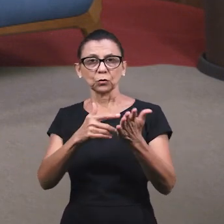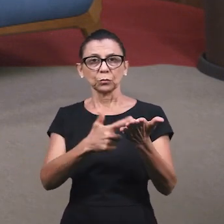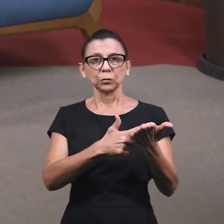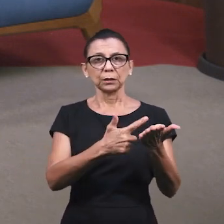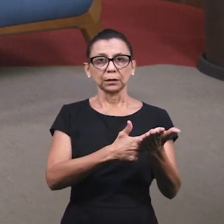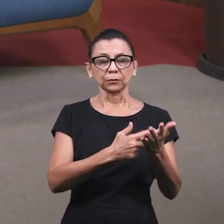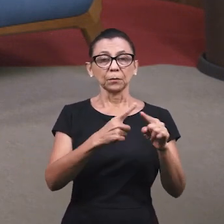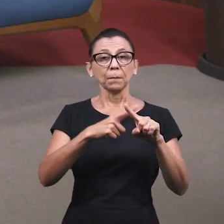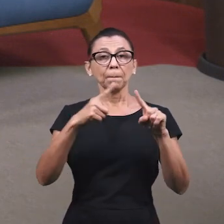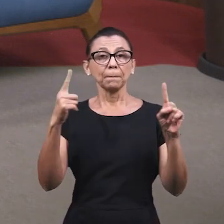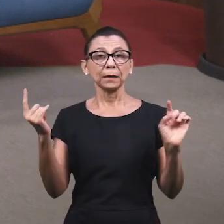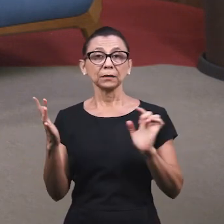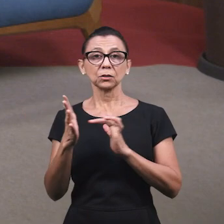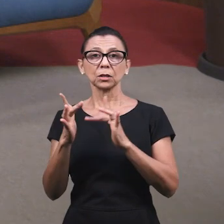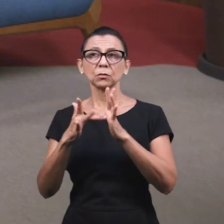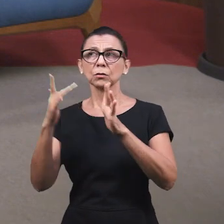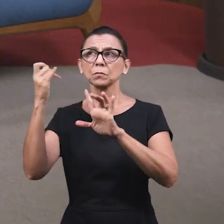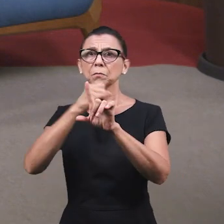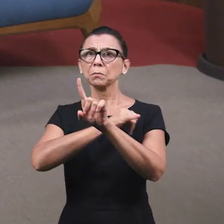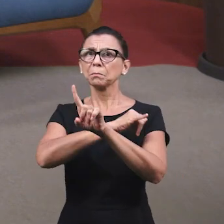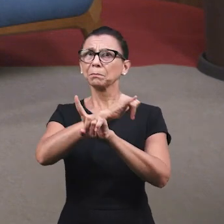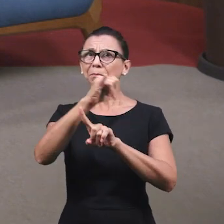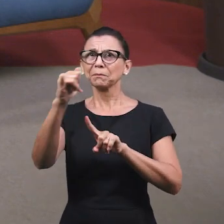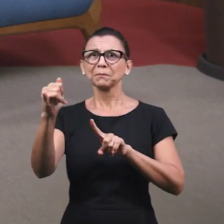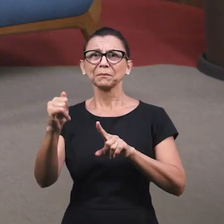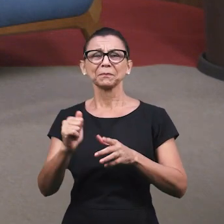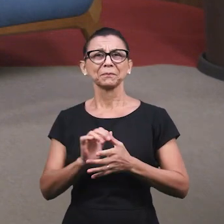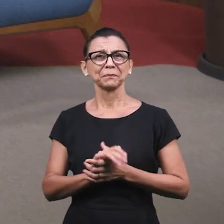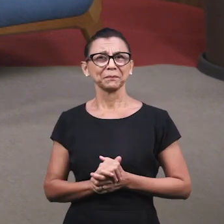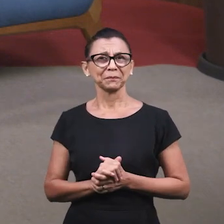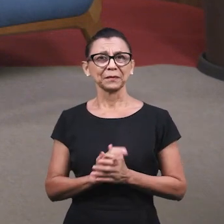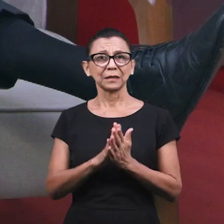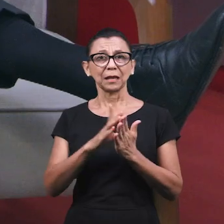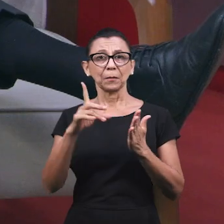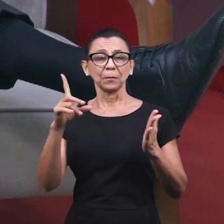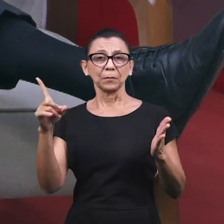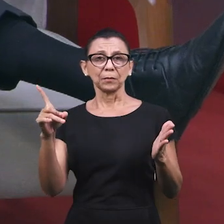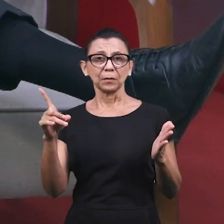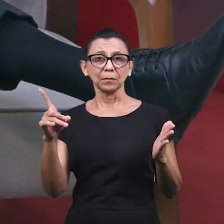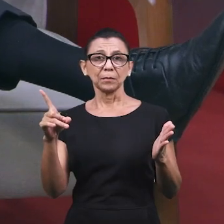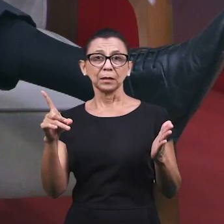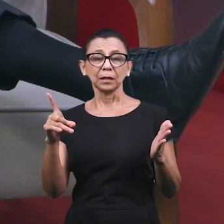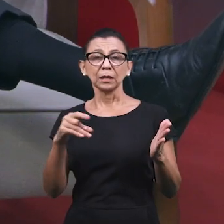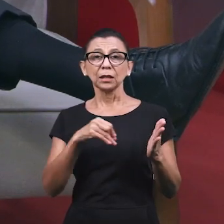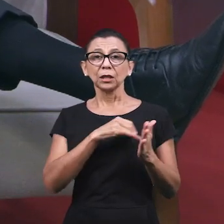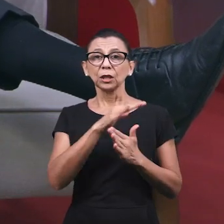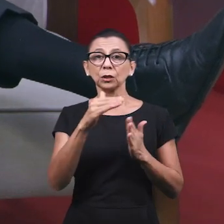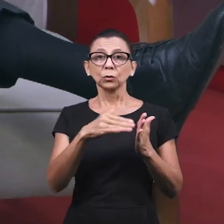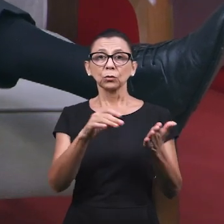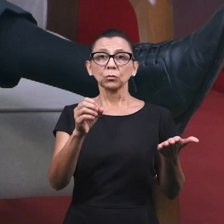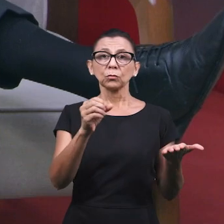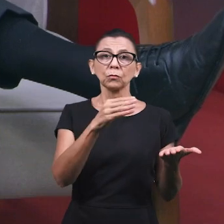est prophétisé dans la Bible entière. Comment, à l'Ancien Testament